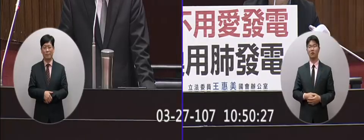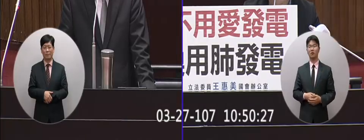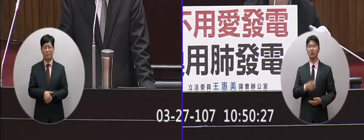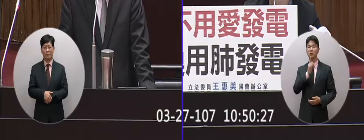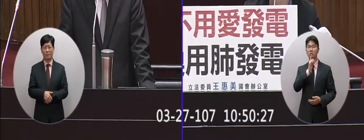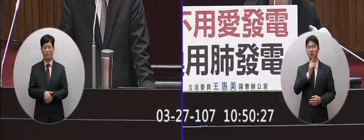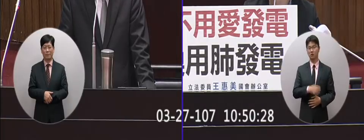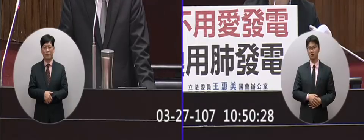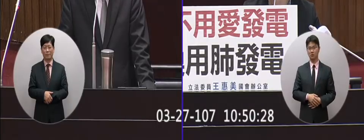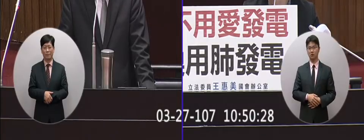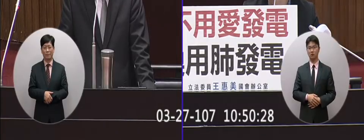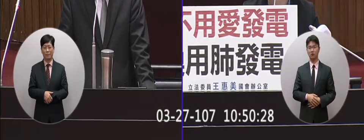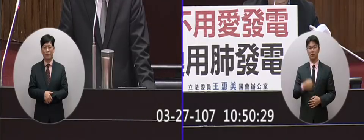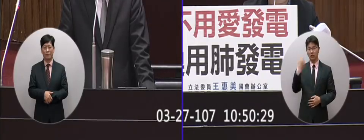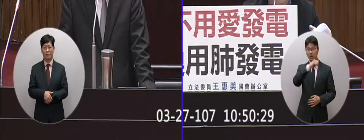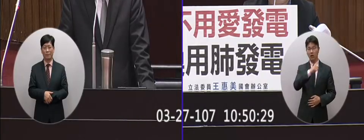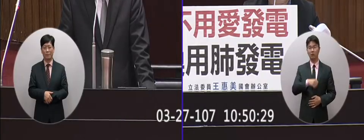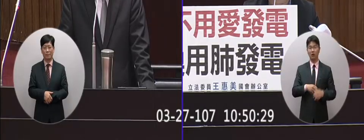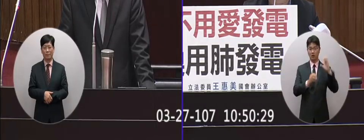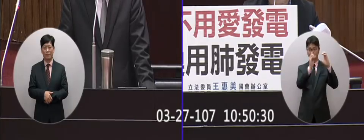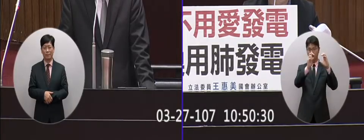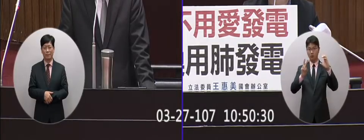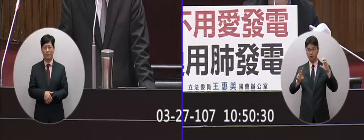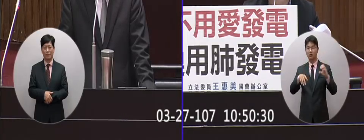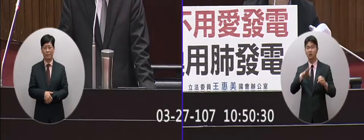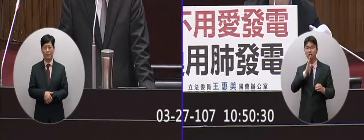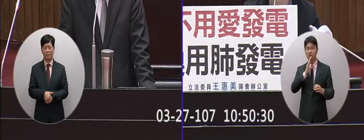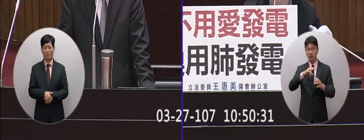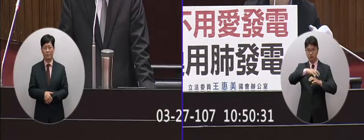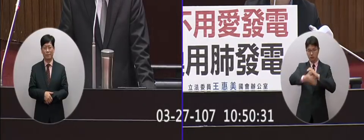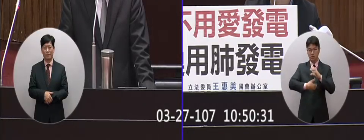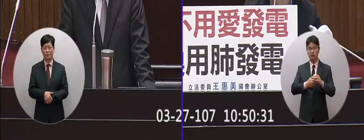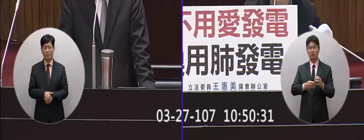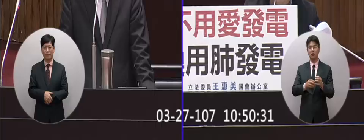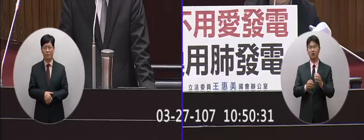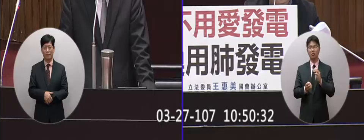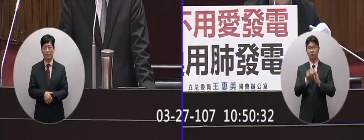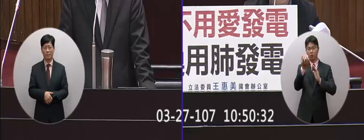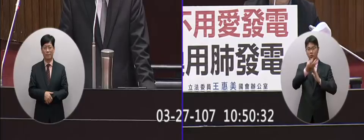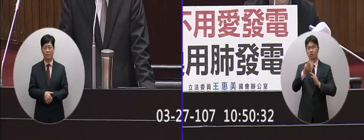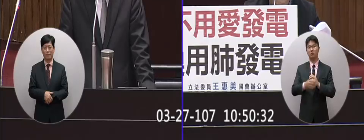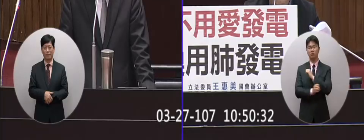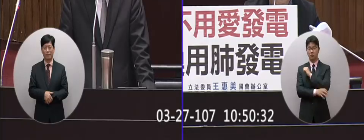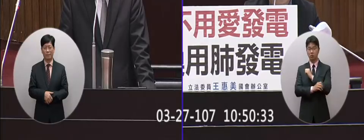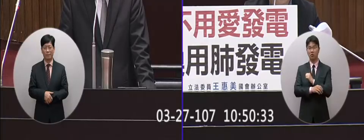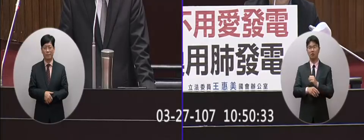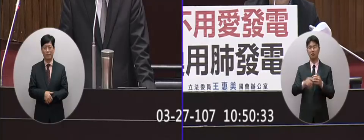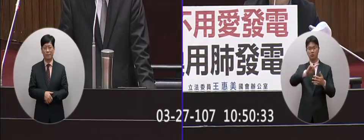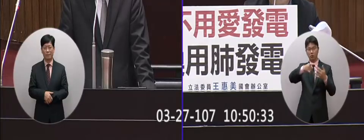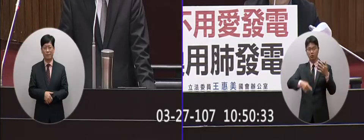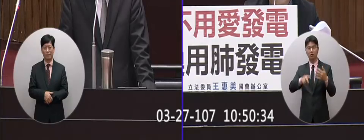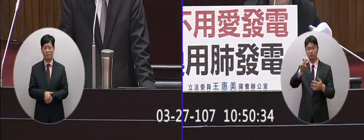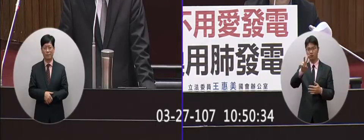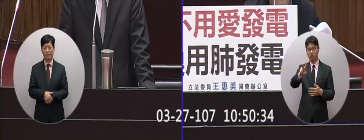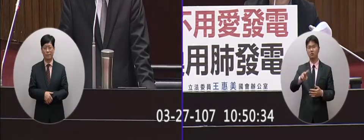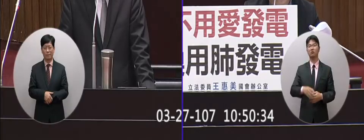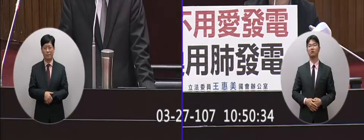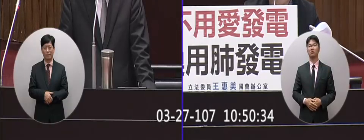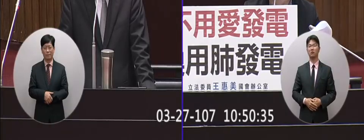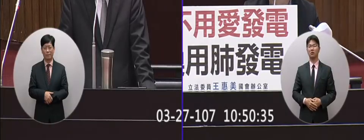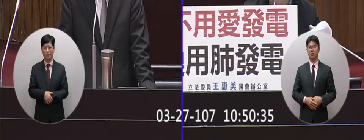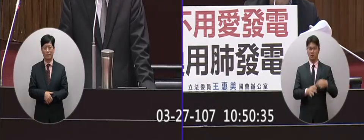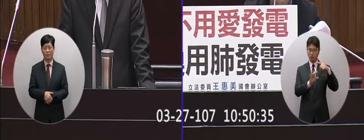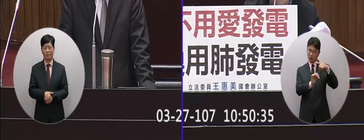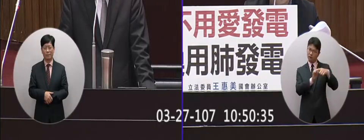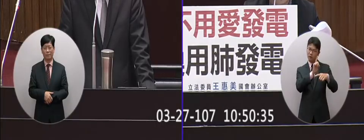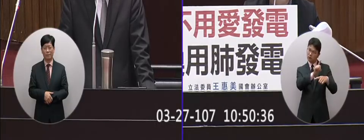氧化碳排放量是世界排放的第22名，占总排放量的1%